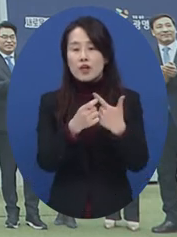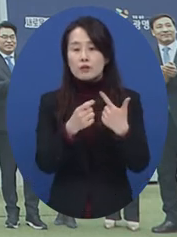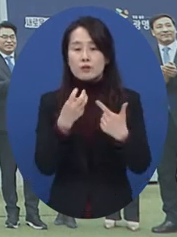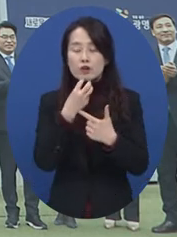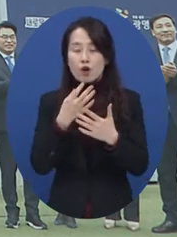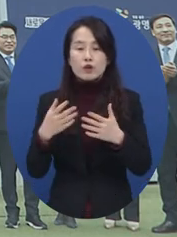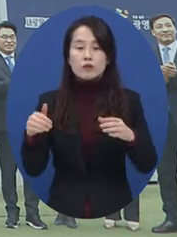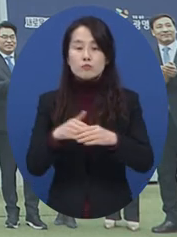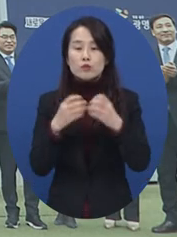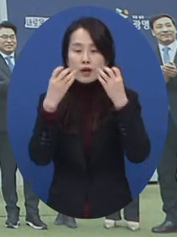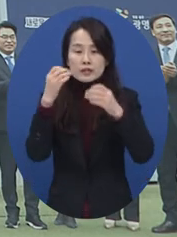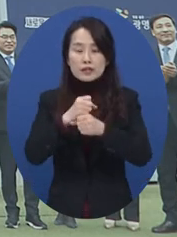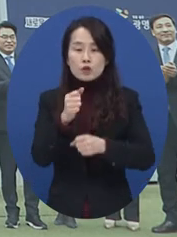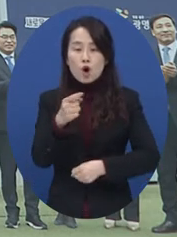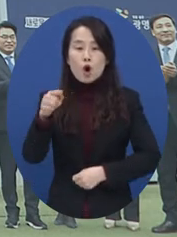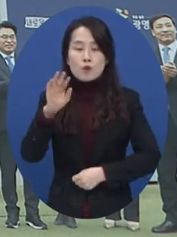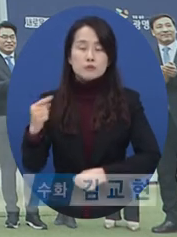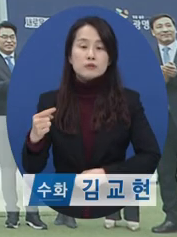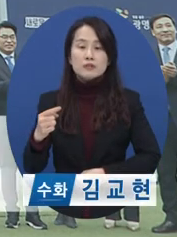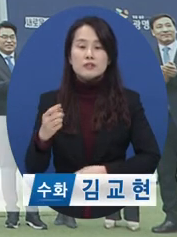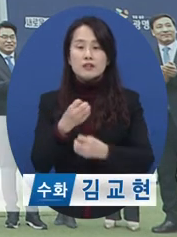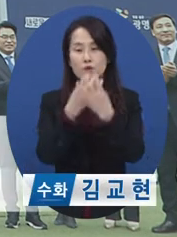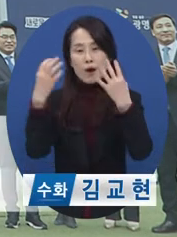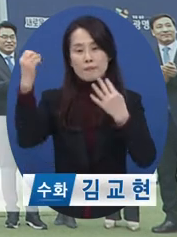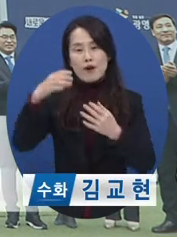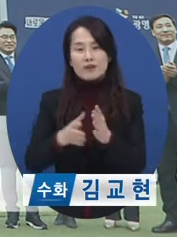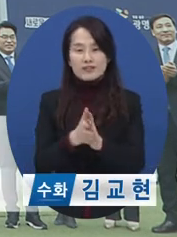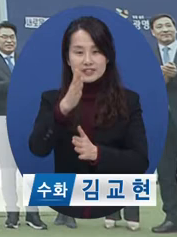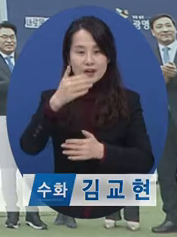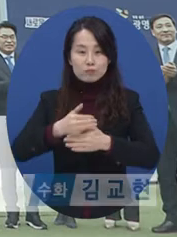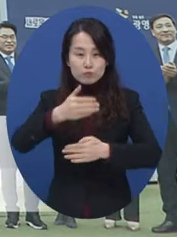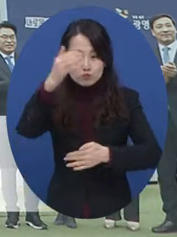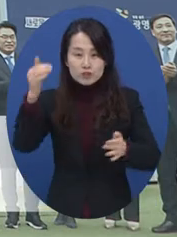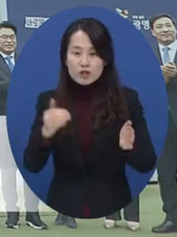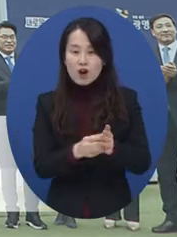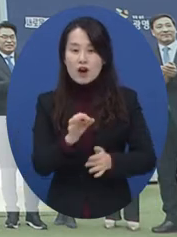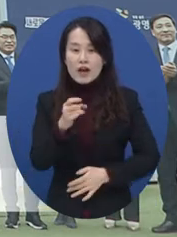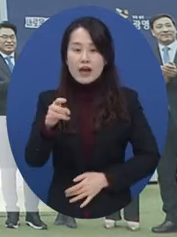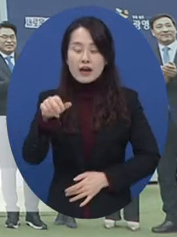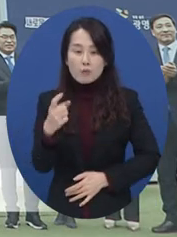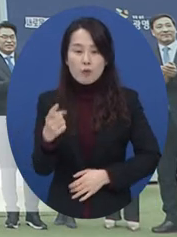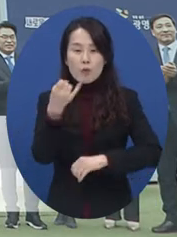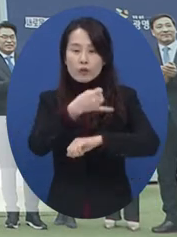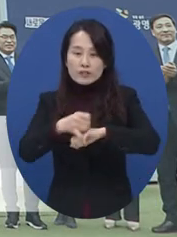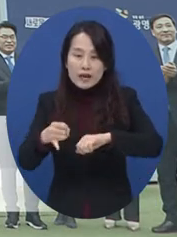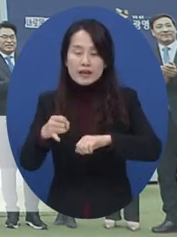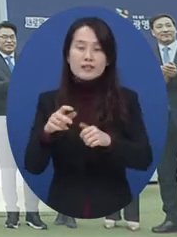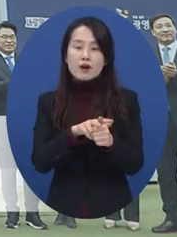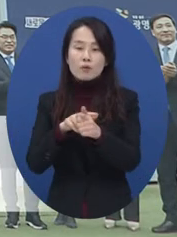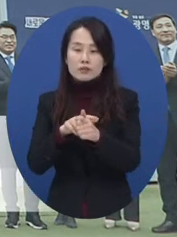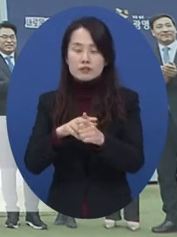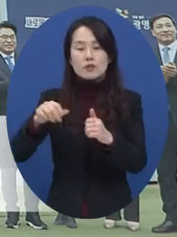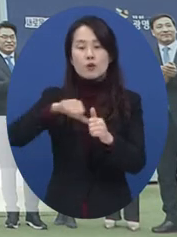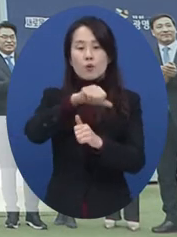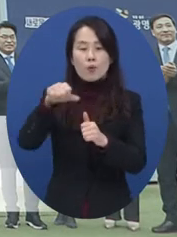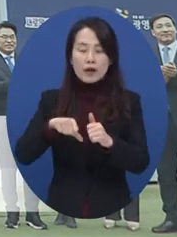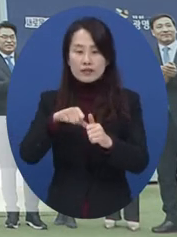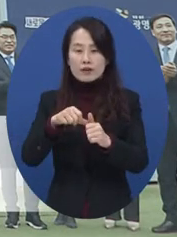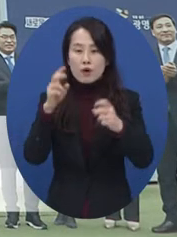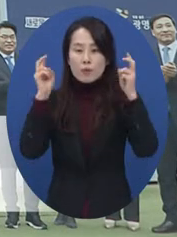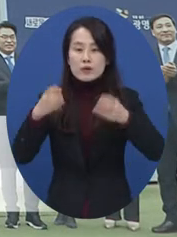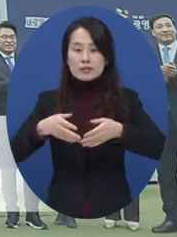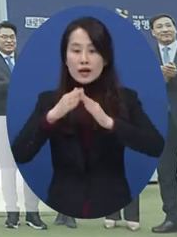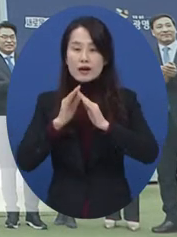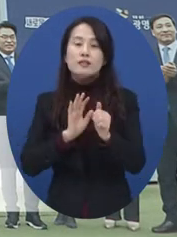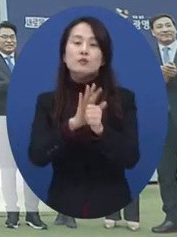여섯 번째 경기 문화창조 허브가 광명시에 문을 열었습니다. 이곳은 에코 디자인과 콘텐츠 등 환경 분야 창업을